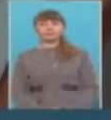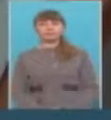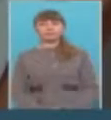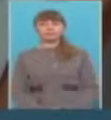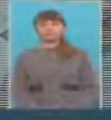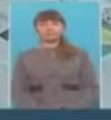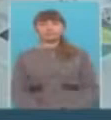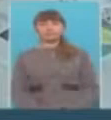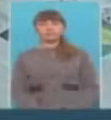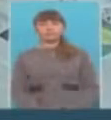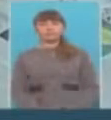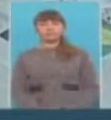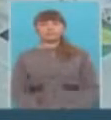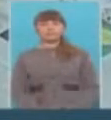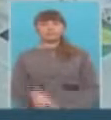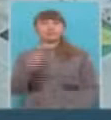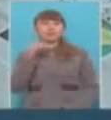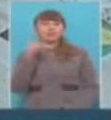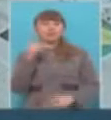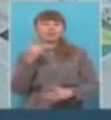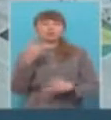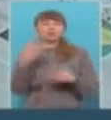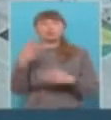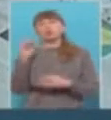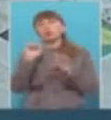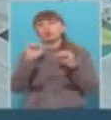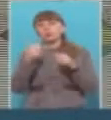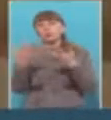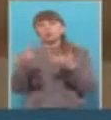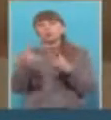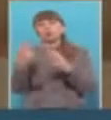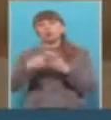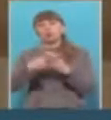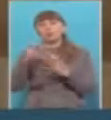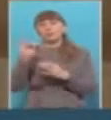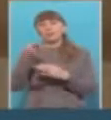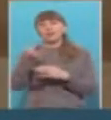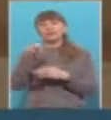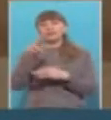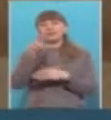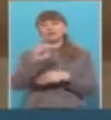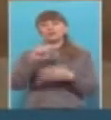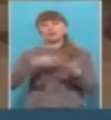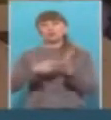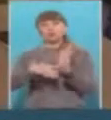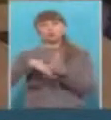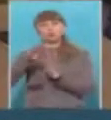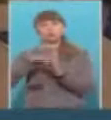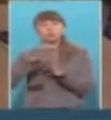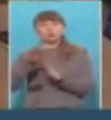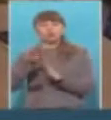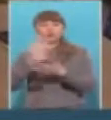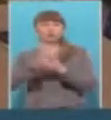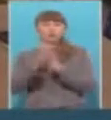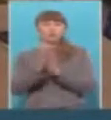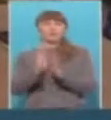5 әлеуметтік бастамасы арқылы қалада білім гранттары 1,5 есе өсіп 28 мың грантқа жетті. Алматыда тұрмысы